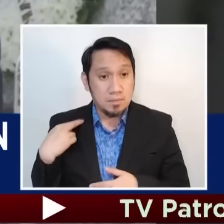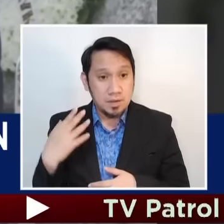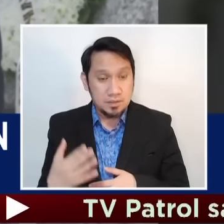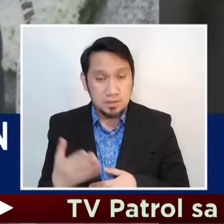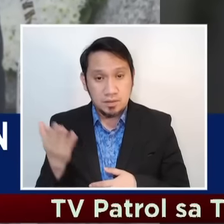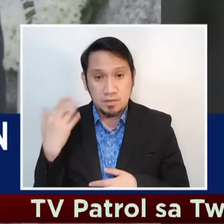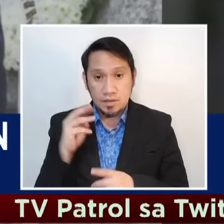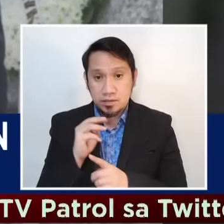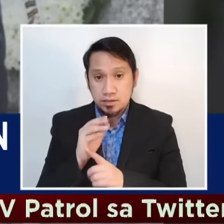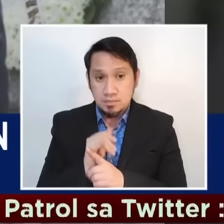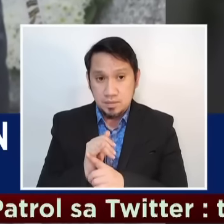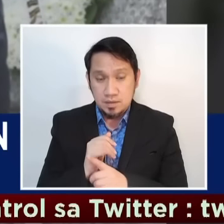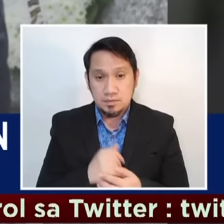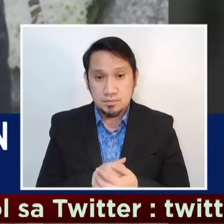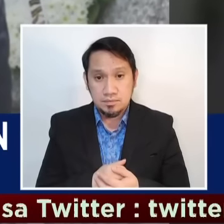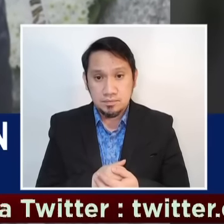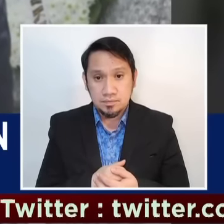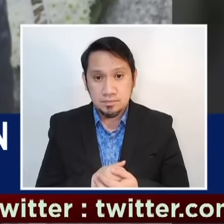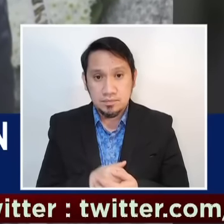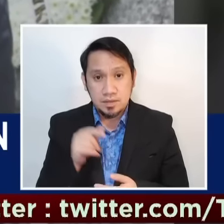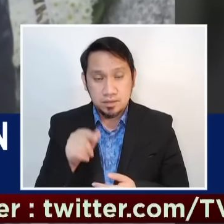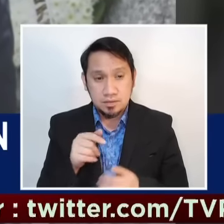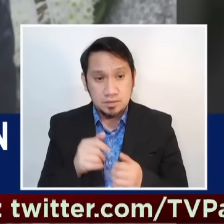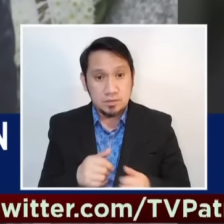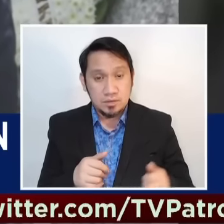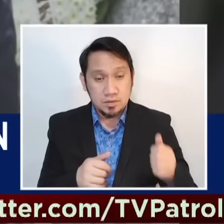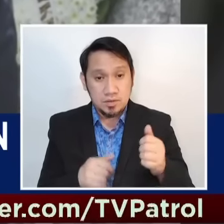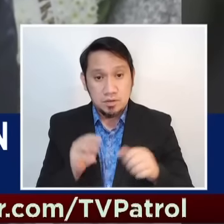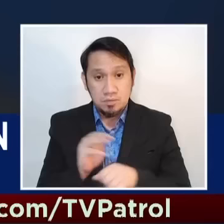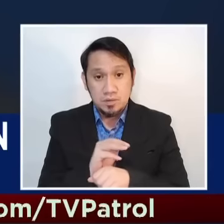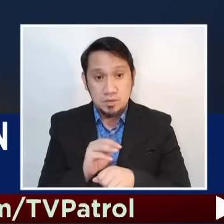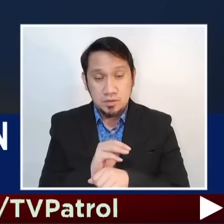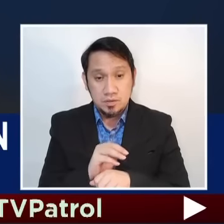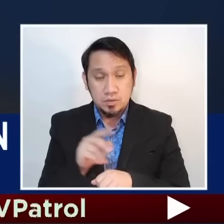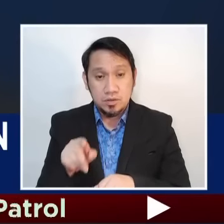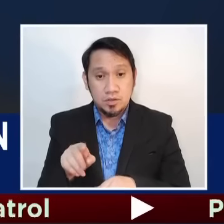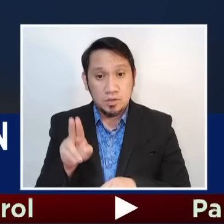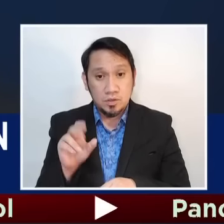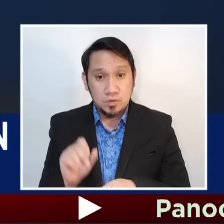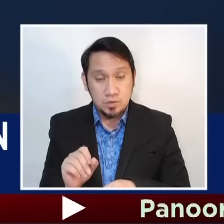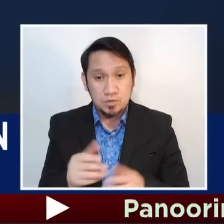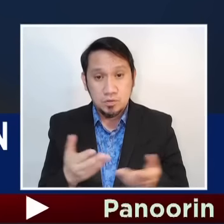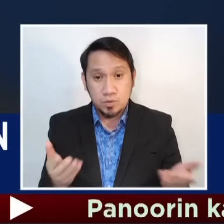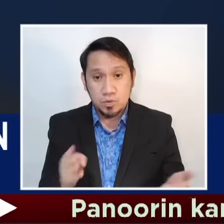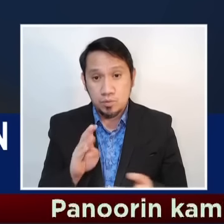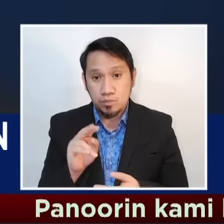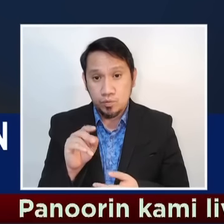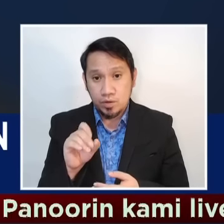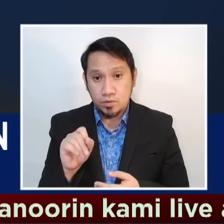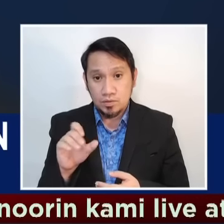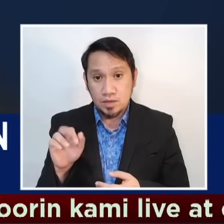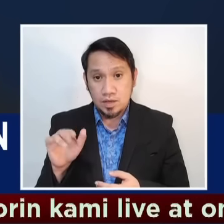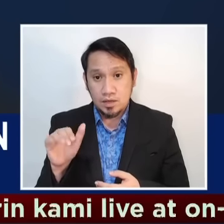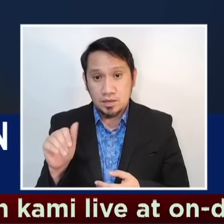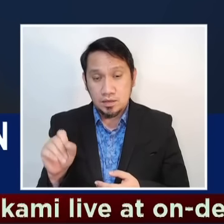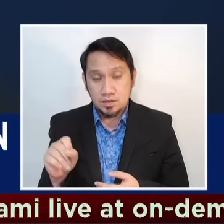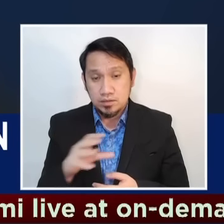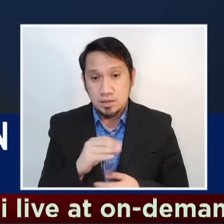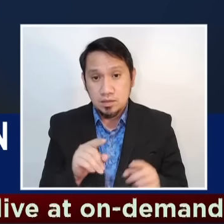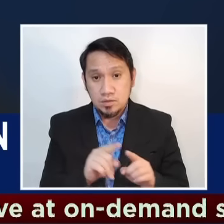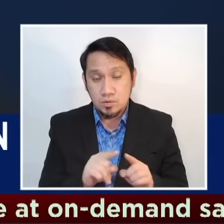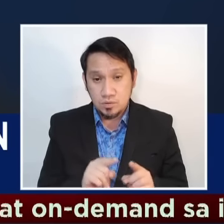Mayo. Nagsilbi siyang Deputy Chief of Mission sa U.S. Embassy sa Buenos Aires, Argentina. At